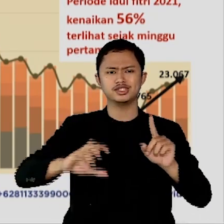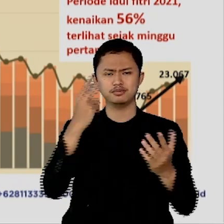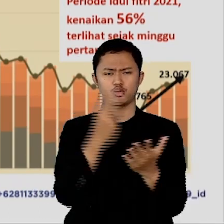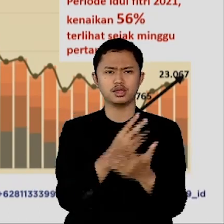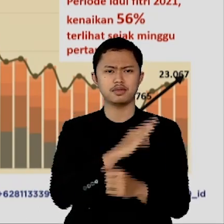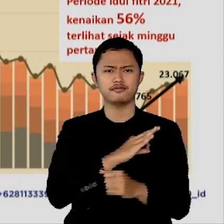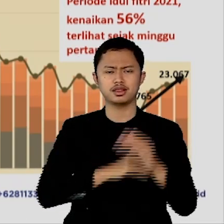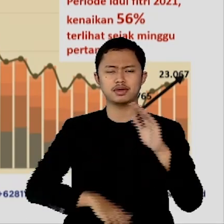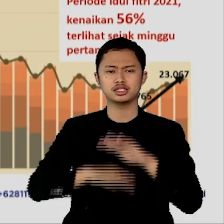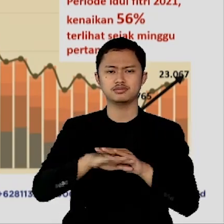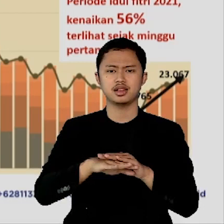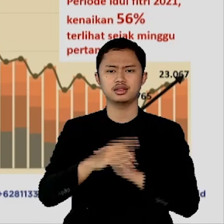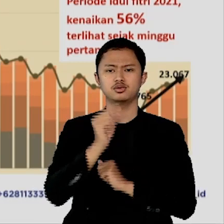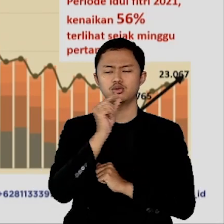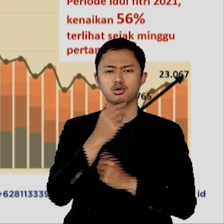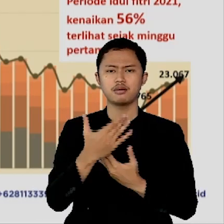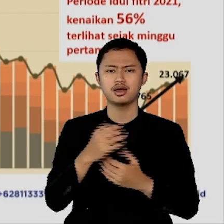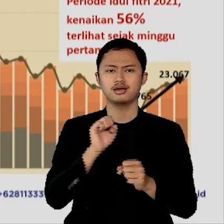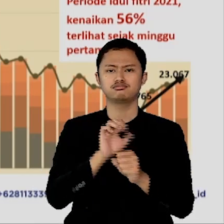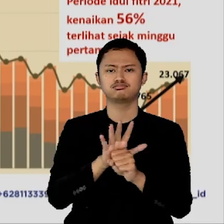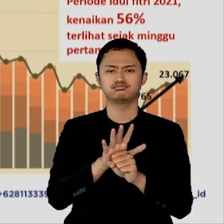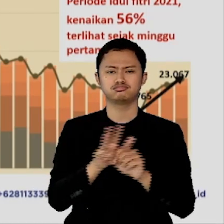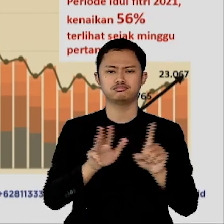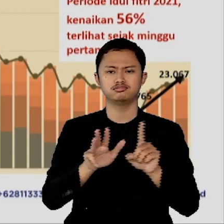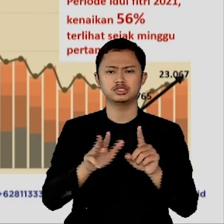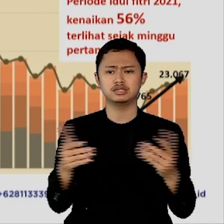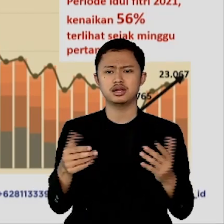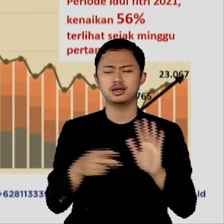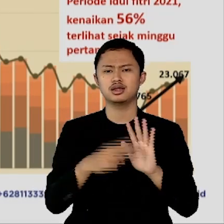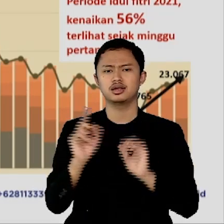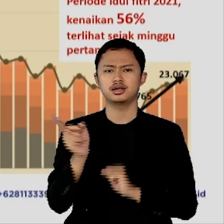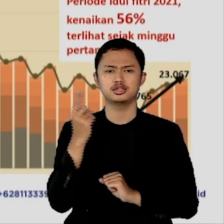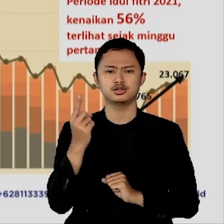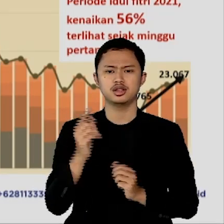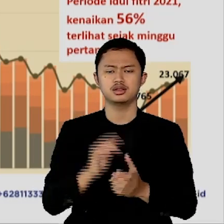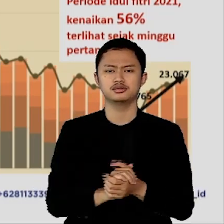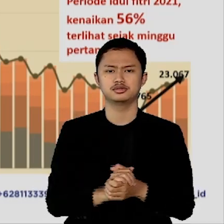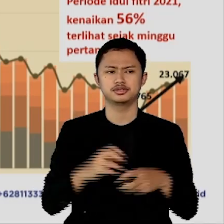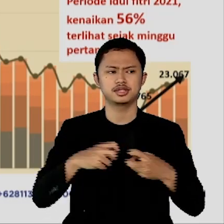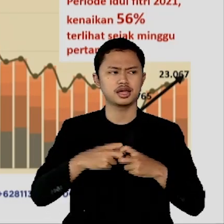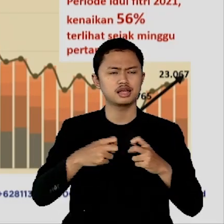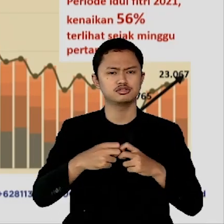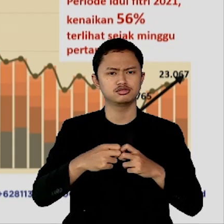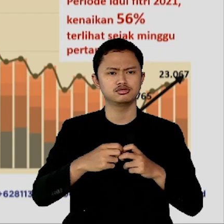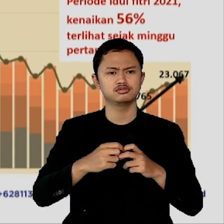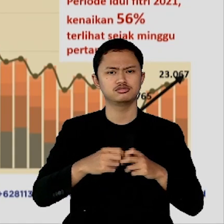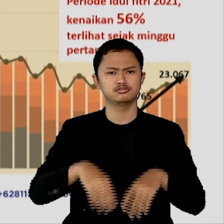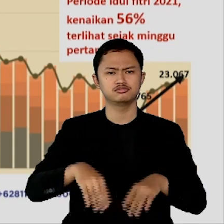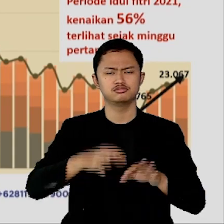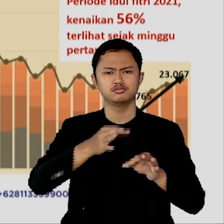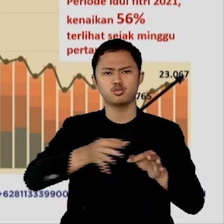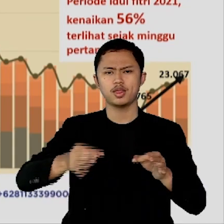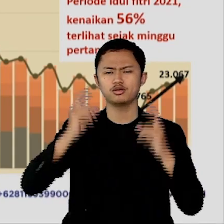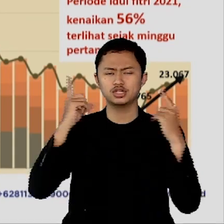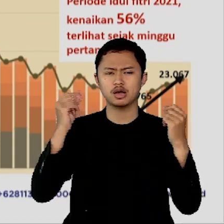terbukti efektif dalam menurunkan kasus cover 19 ditingkat nasional penurunan kasus di Pulau Jawa terjadi